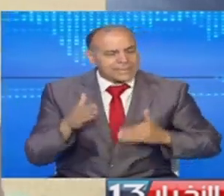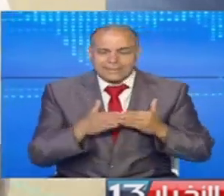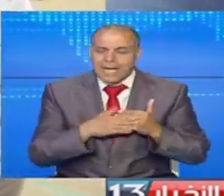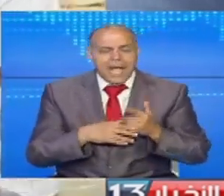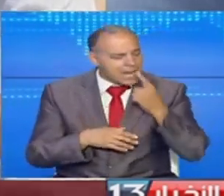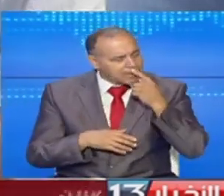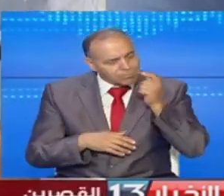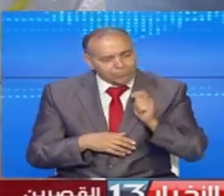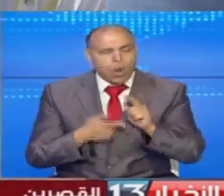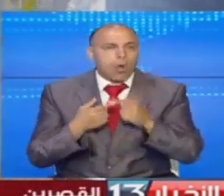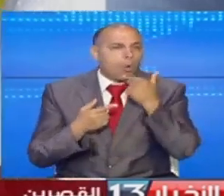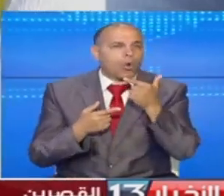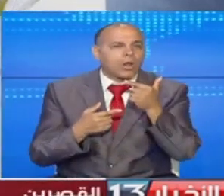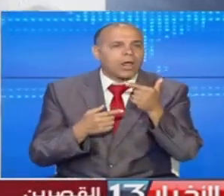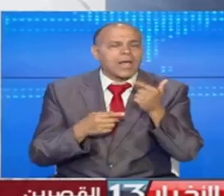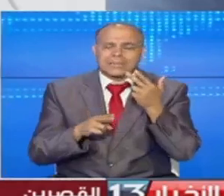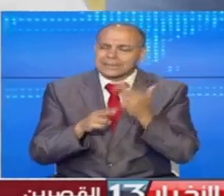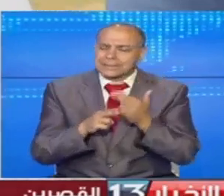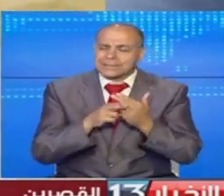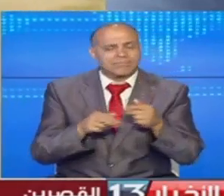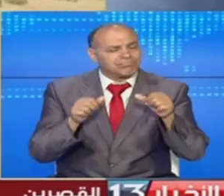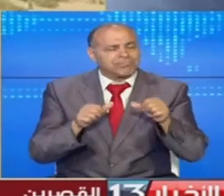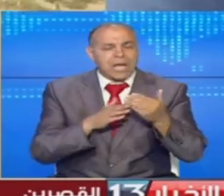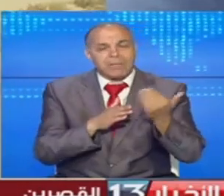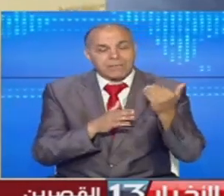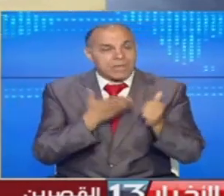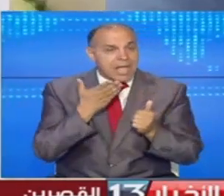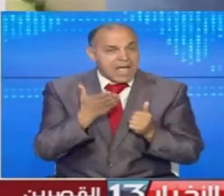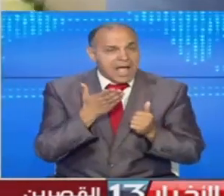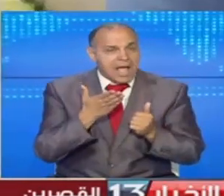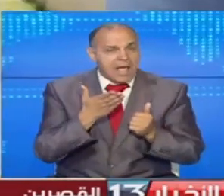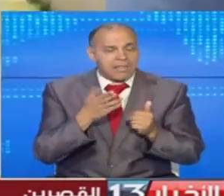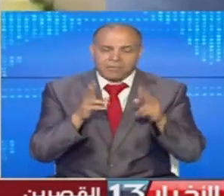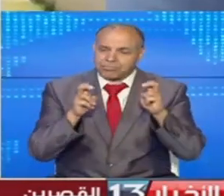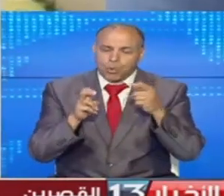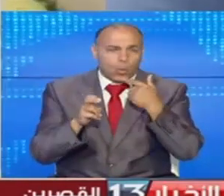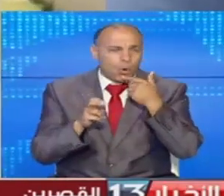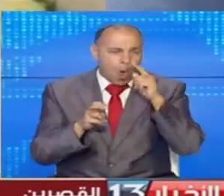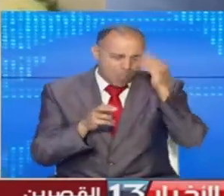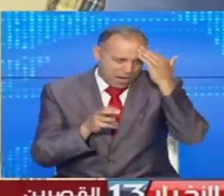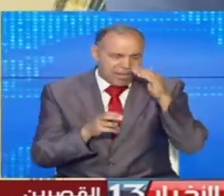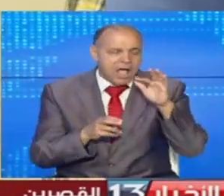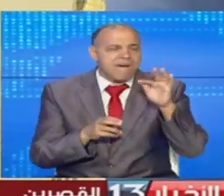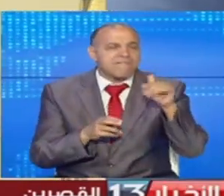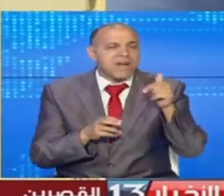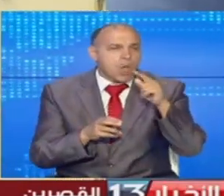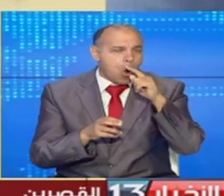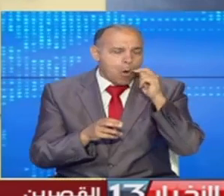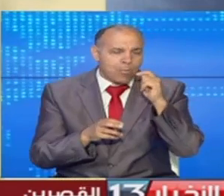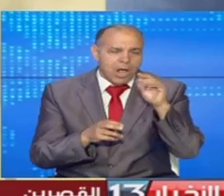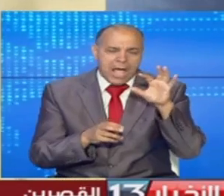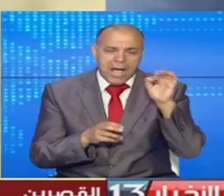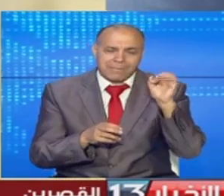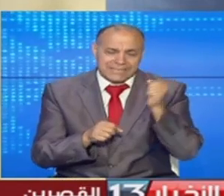إلى المراد وإن كان بعد سنوات طوال، هكذا كان تعليق السيد الفاضل الحمزاوي، رجل تجاوز